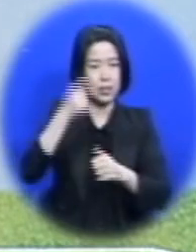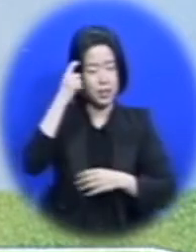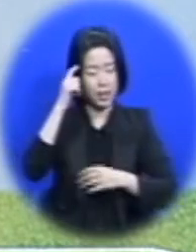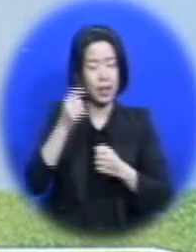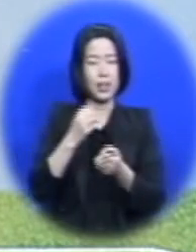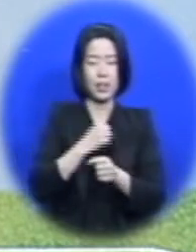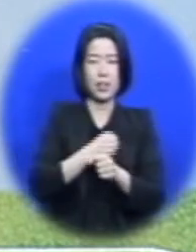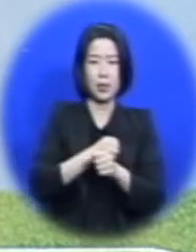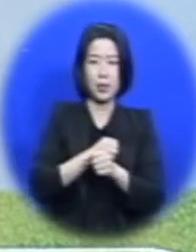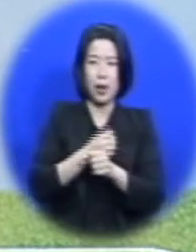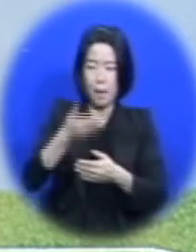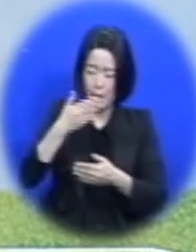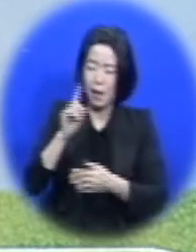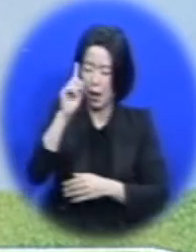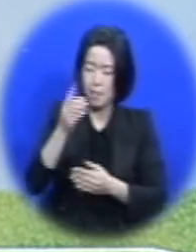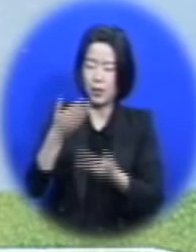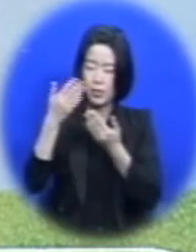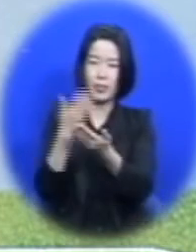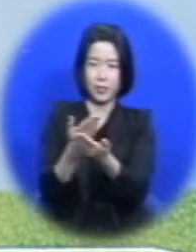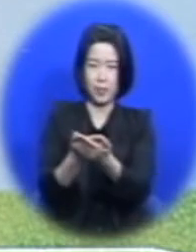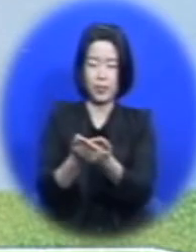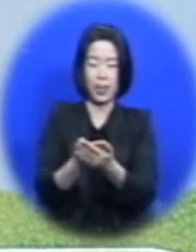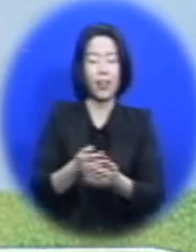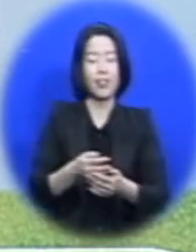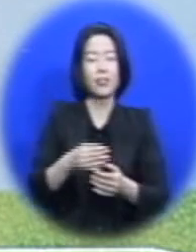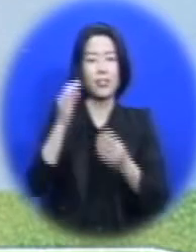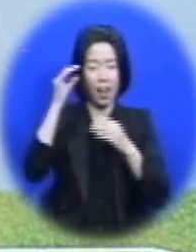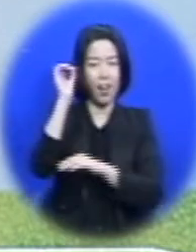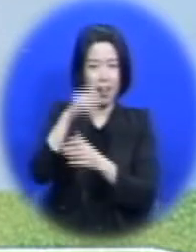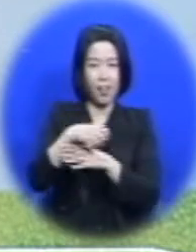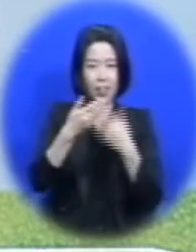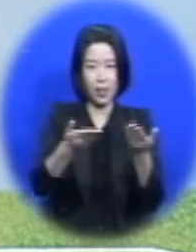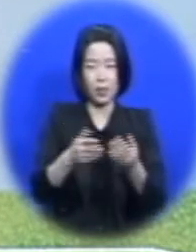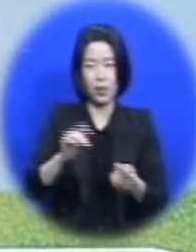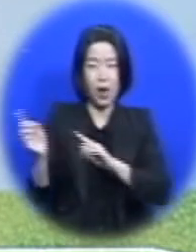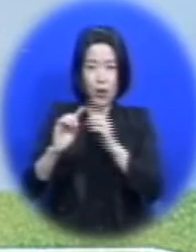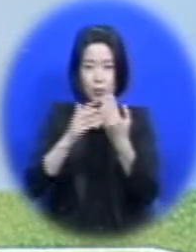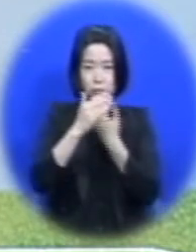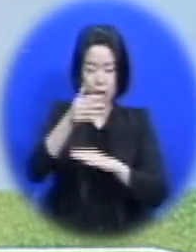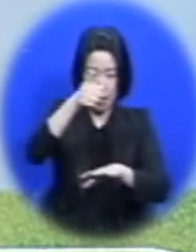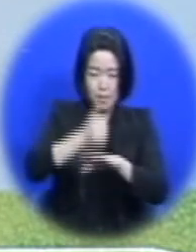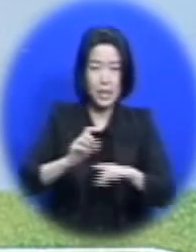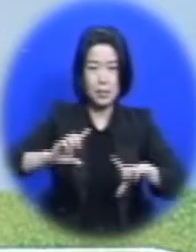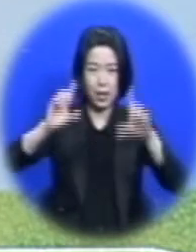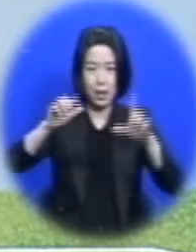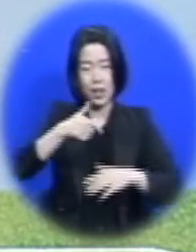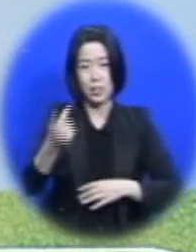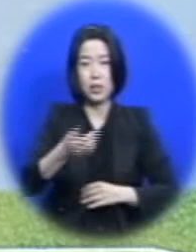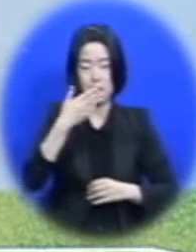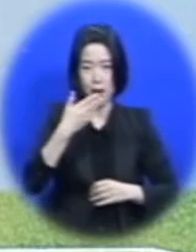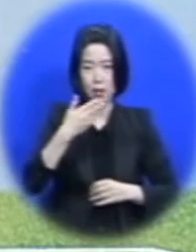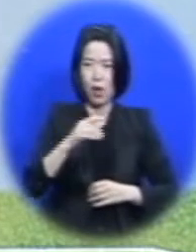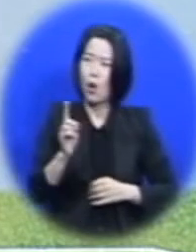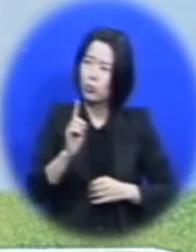밤 한번 뜻이지요 그래서 아이 뭐 그런 10시 다 그래가지고 이제 부흥 의 마지막 날 저녁 식사를 하기로 했습니다 어떤